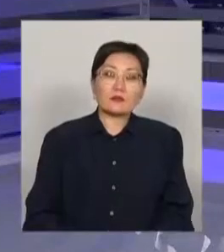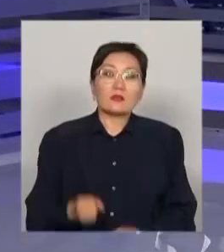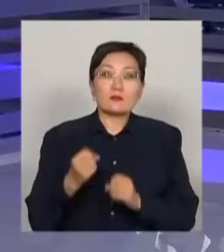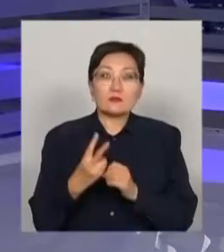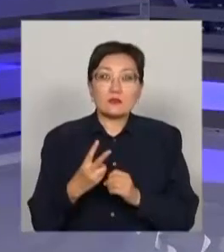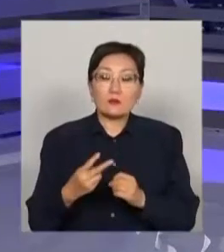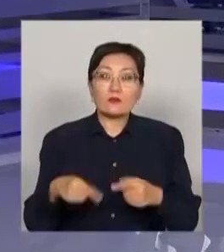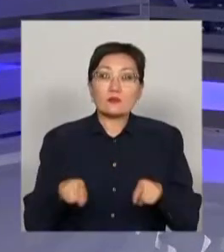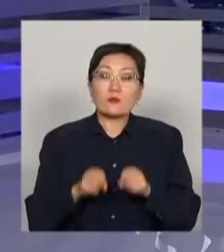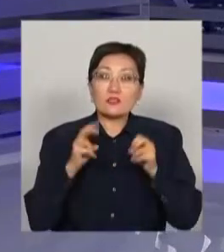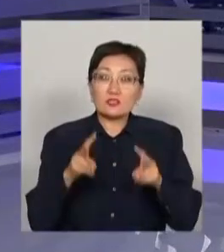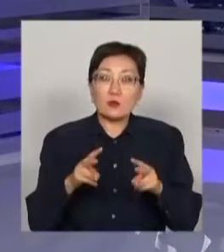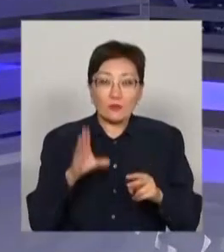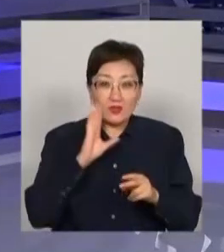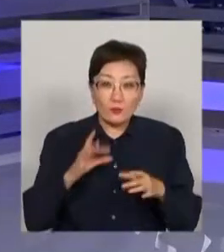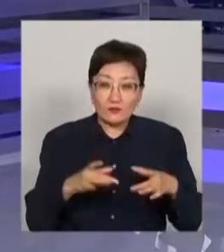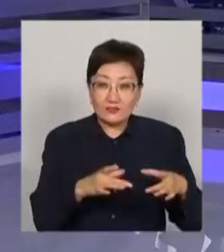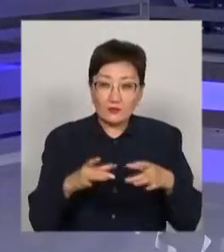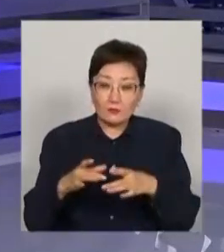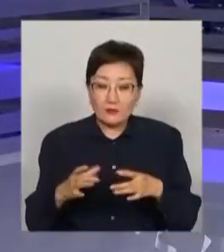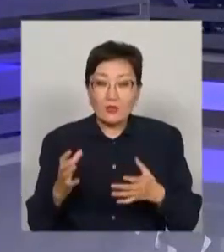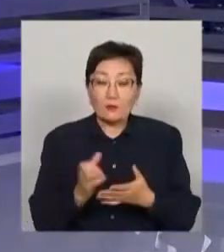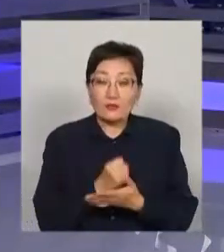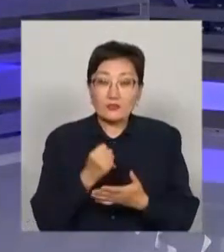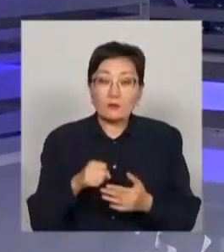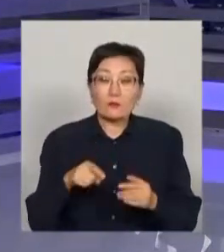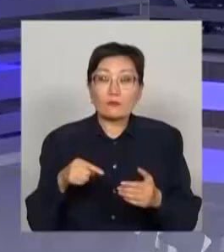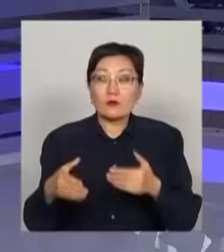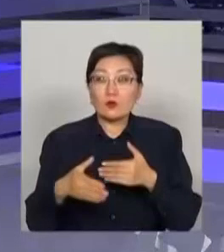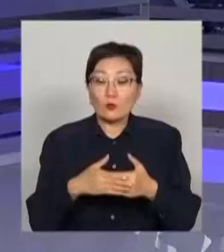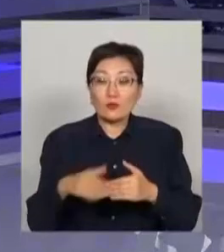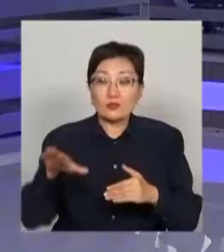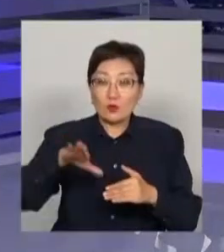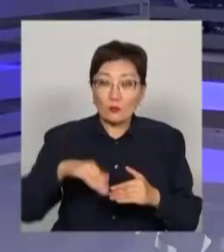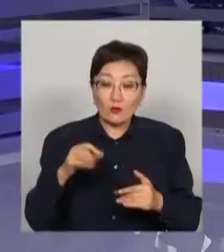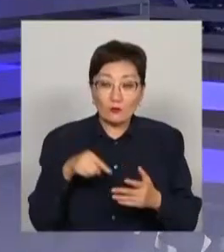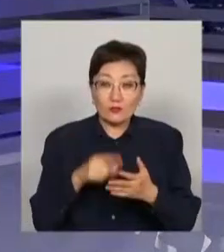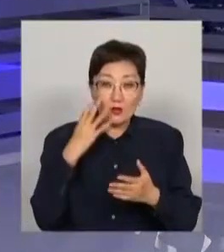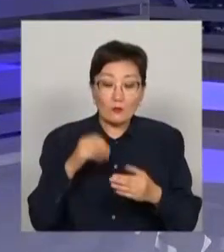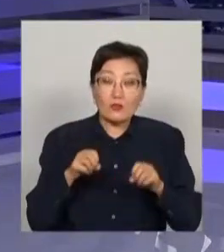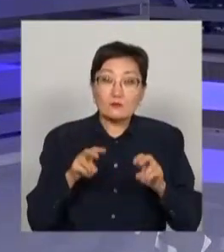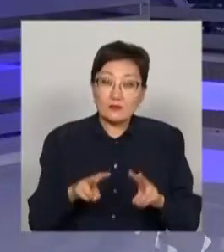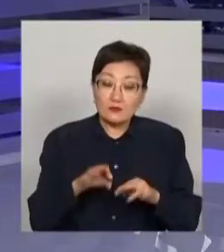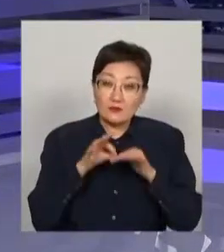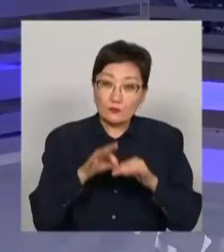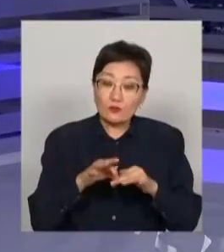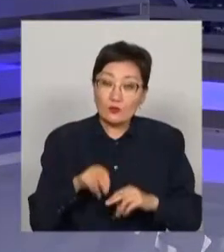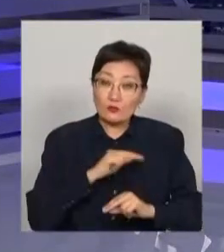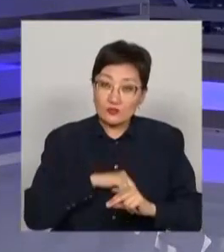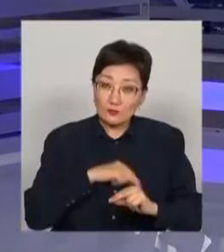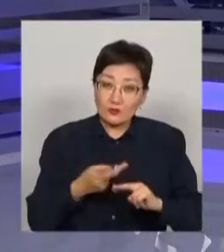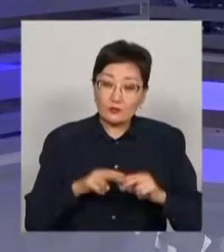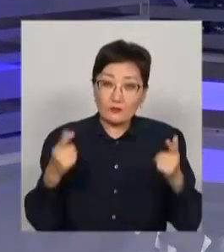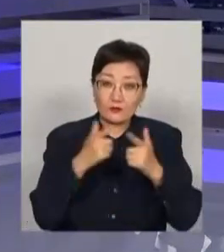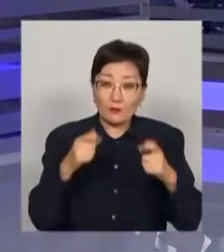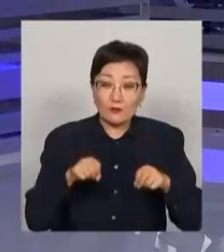12 потенциально опасных моренных озер выявили в предгорьях Алматы. На 7 из них специалисты сейчас проводят превентивные работы. Об этом